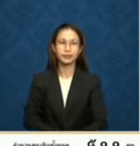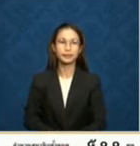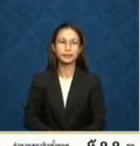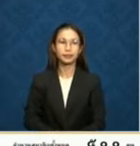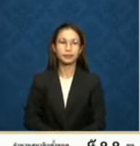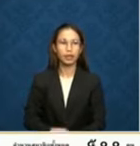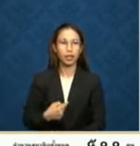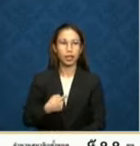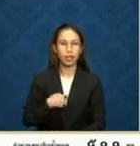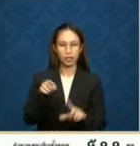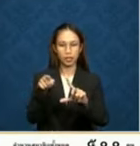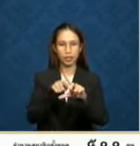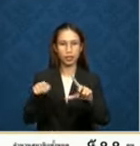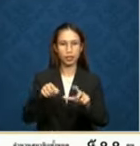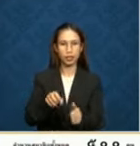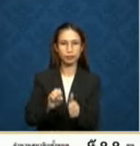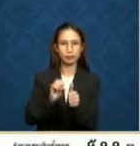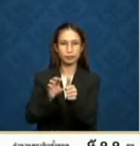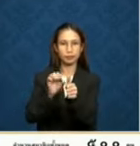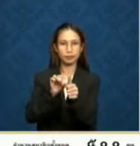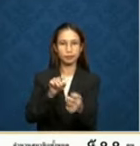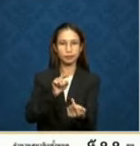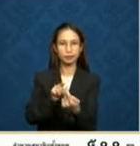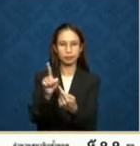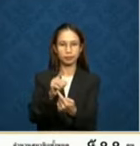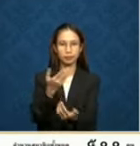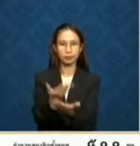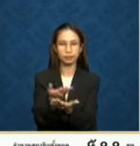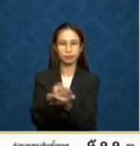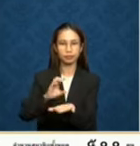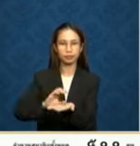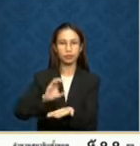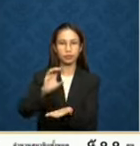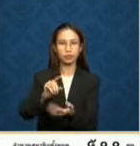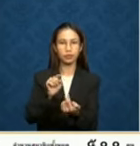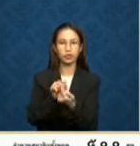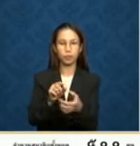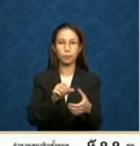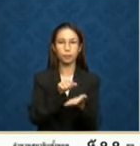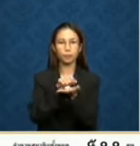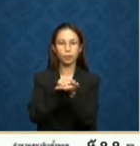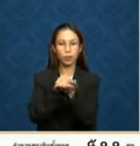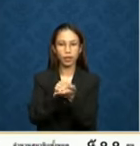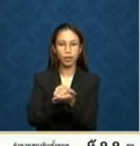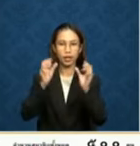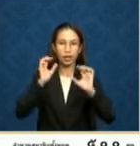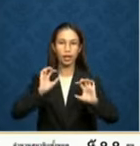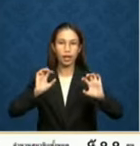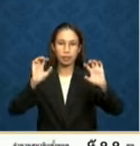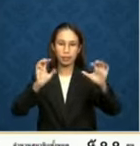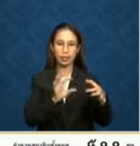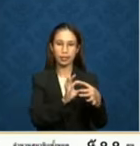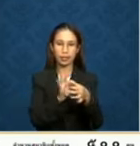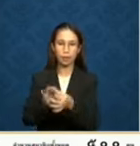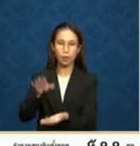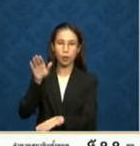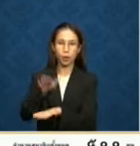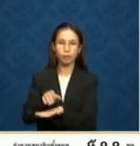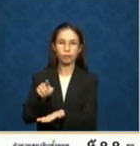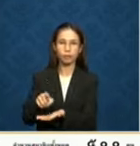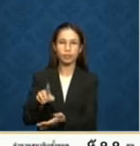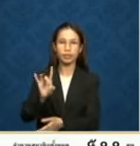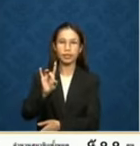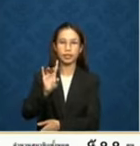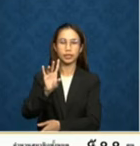ข้อเสนอขภาคเก้าไกลครับตั้งงบเฉาะกิจนะครับ เพื่อเชบริการภาครัฐเข้ามาที่แทางรัฐจุดเดีว 700